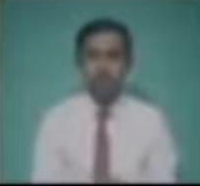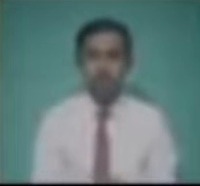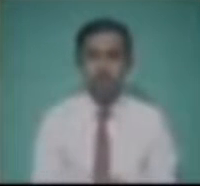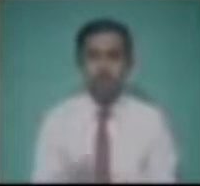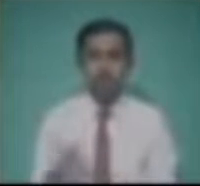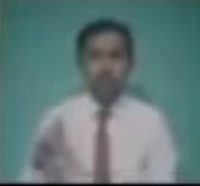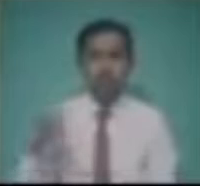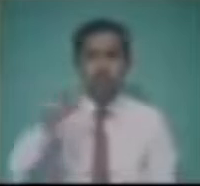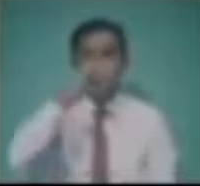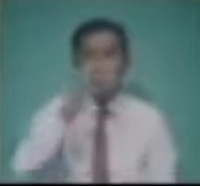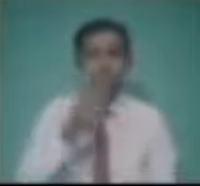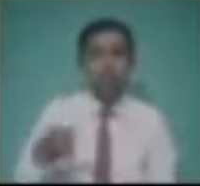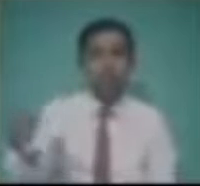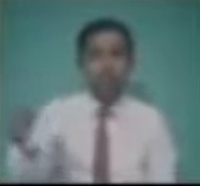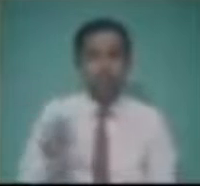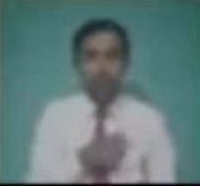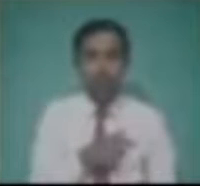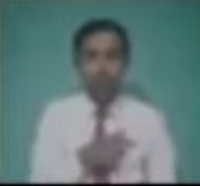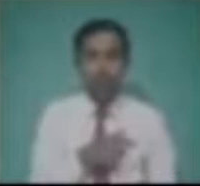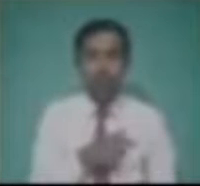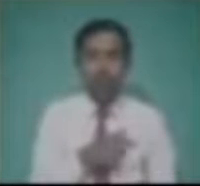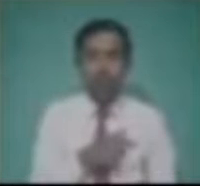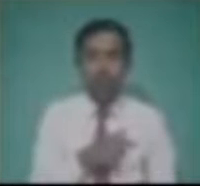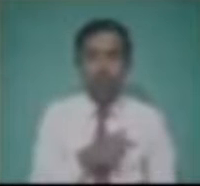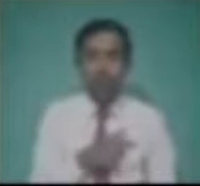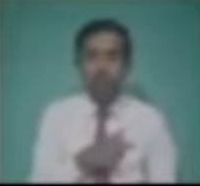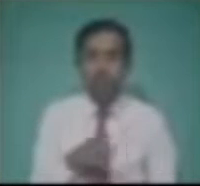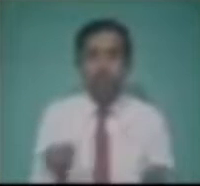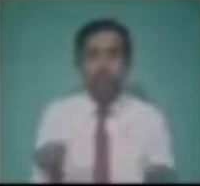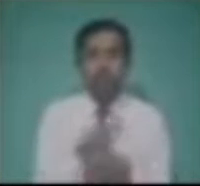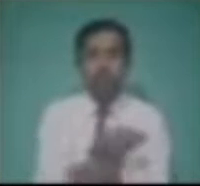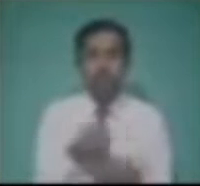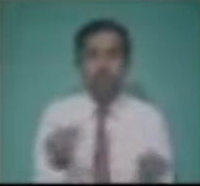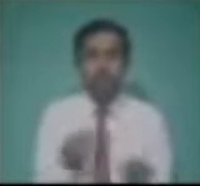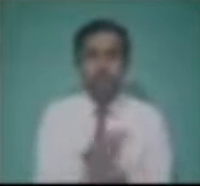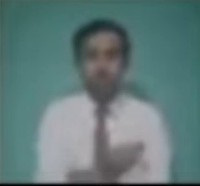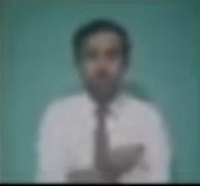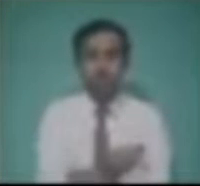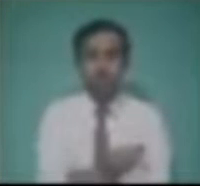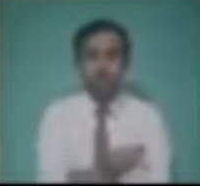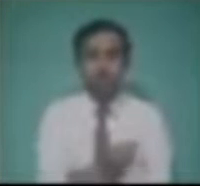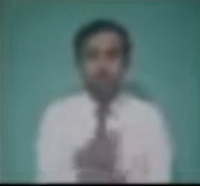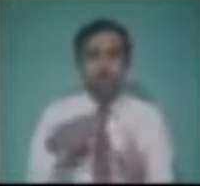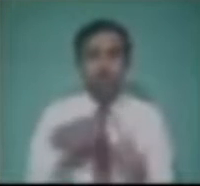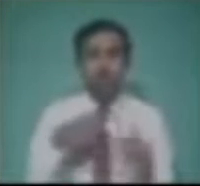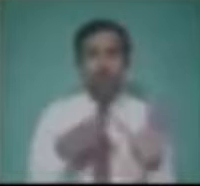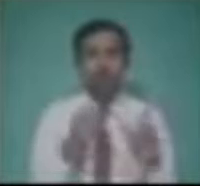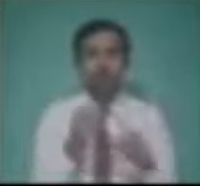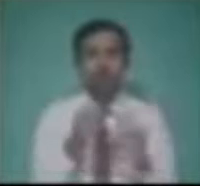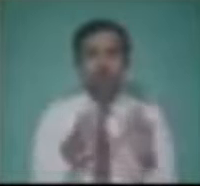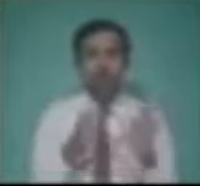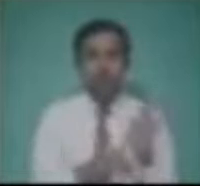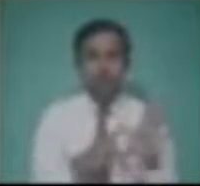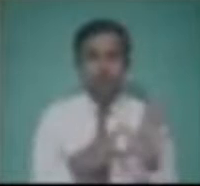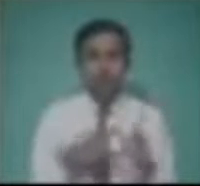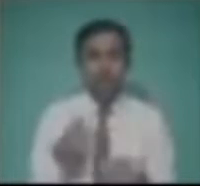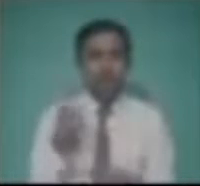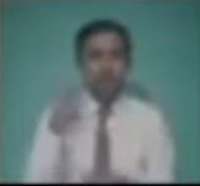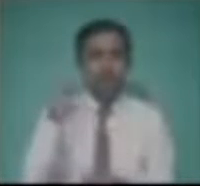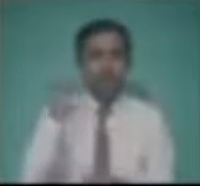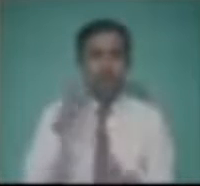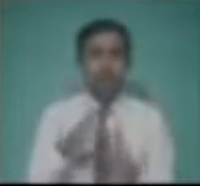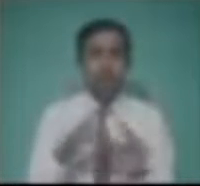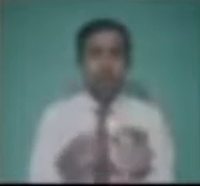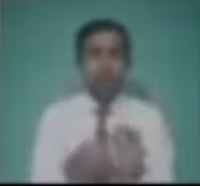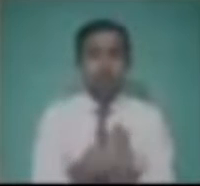ගුවන් බස් ගන්න. එයා බස් ගන්න ඒ ගිවිසුම් වලින් අර කපිල චන්ද්‍රසේන කියන හිටපු විධායක නිලධාරියා